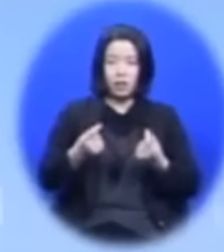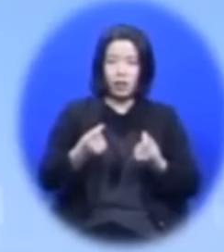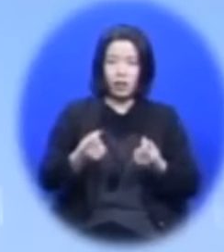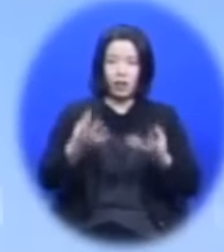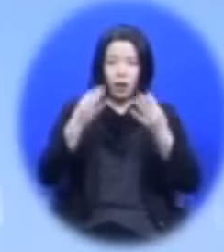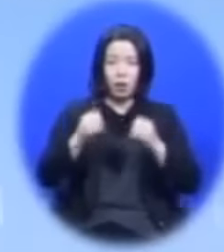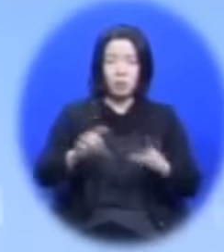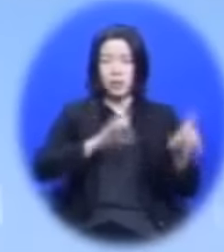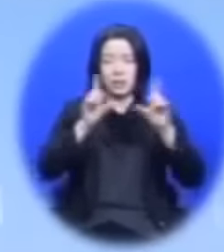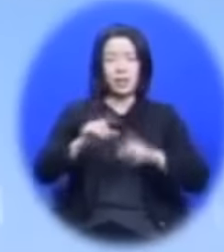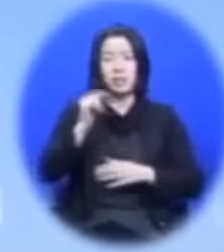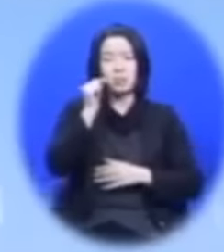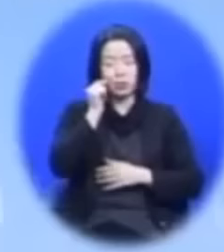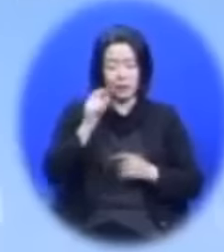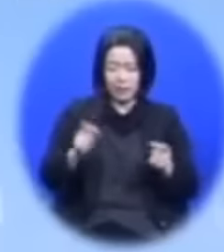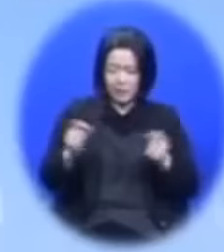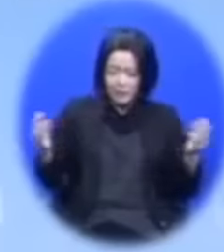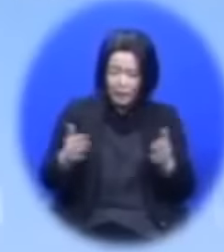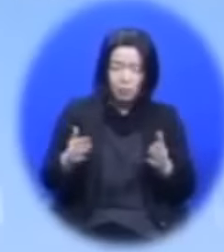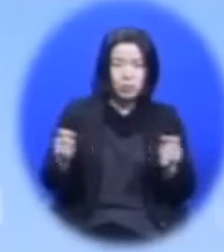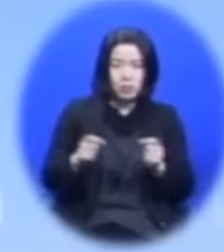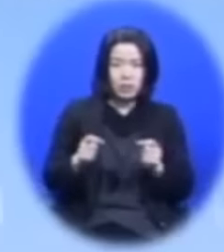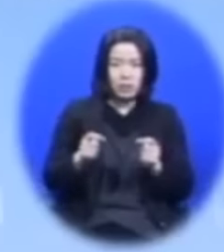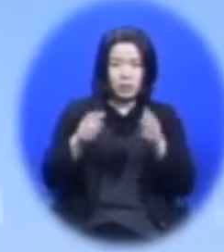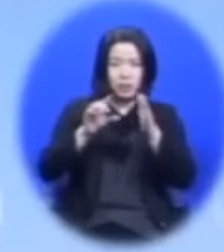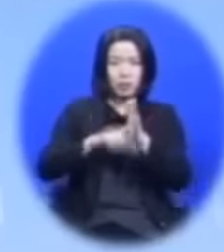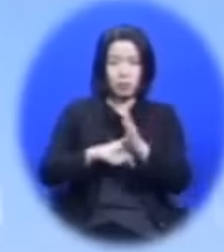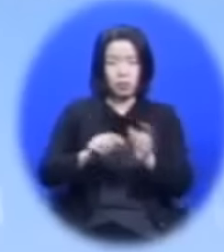살지 못하는 요 짧은 기간 동안 살았는데